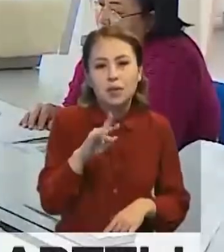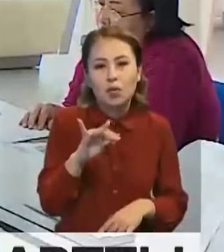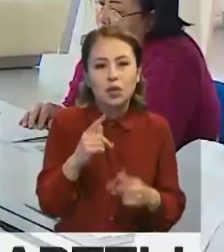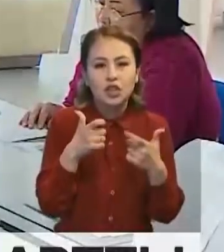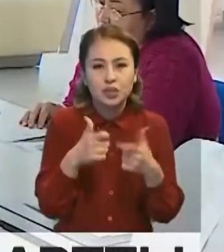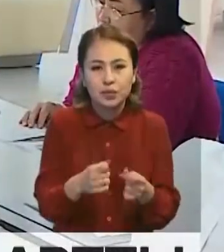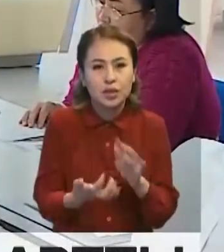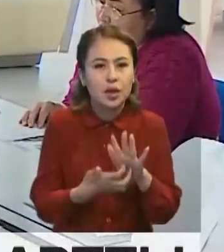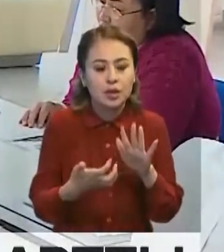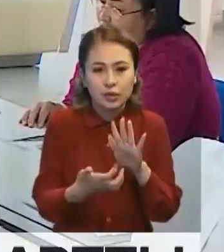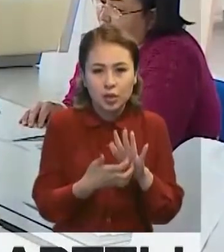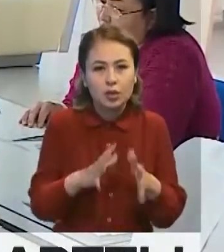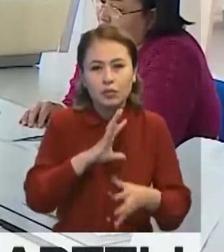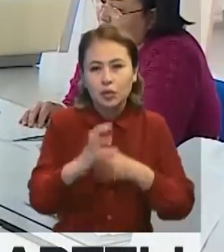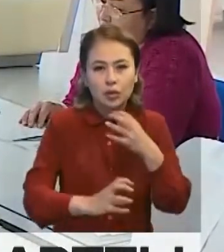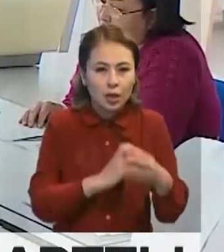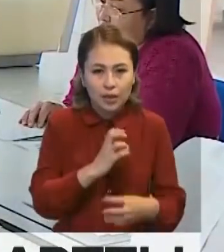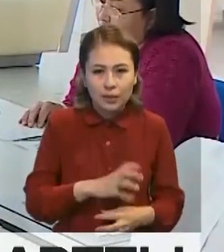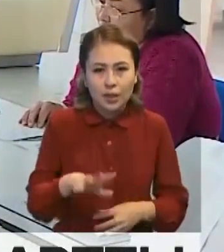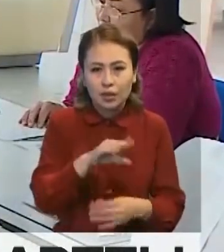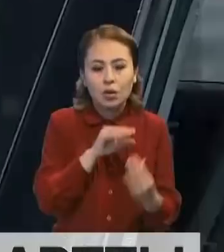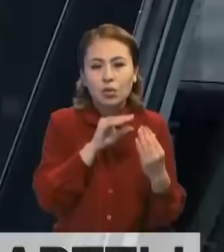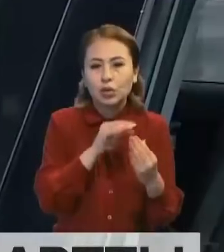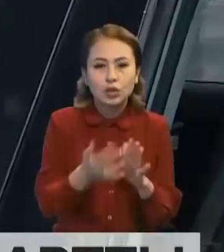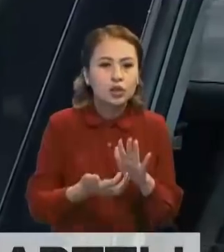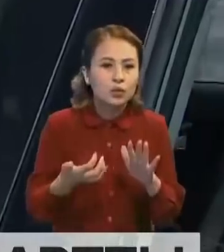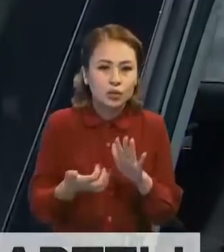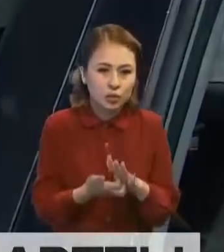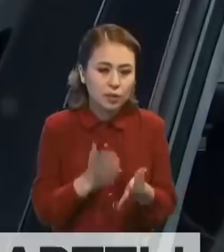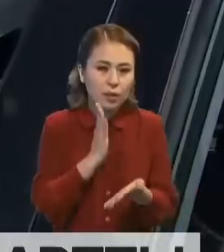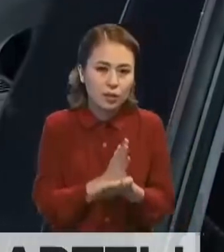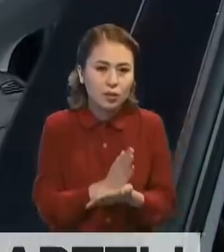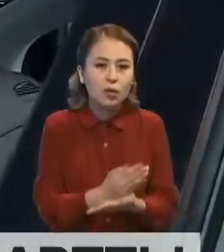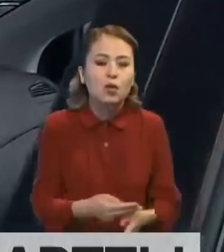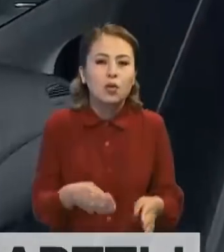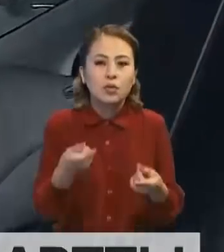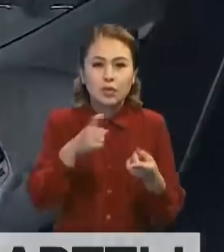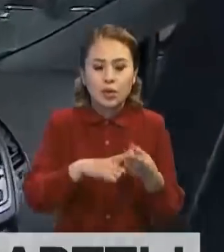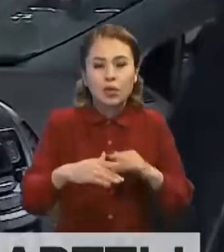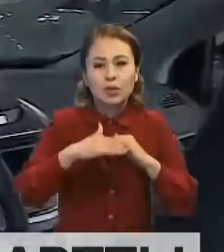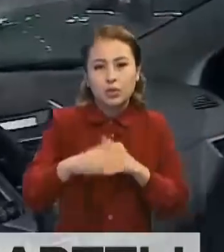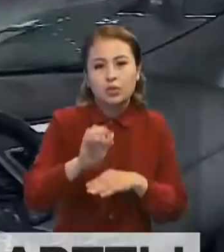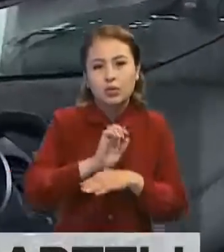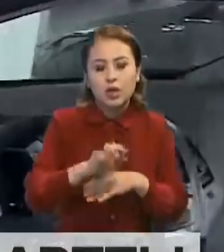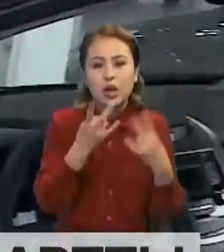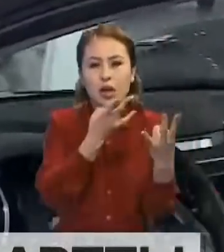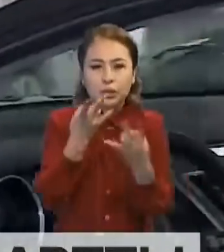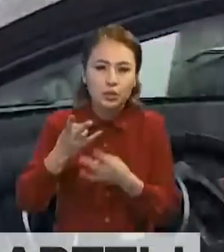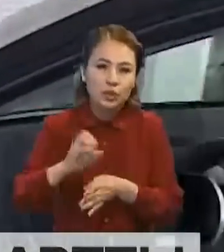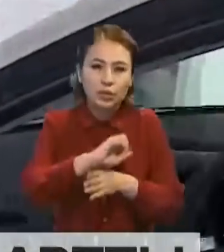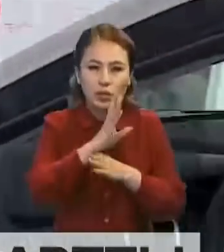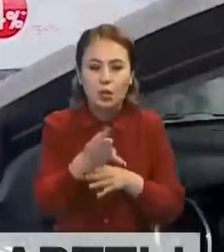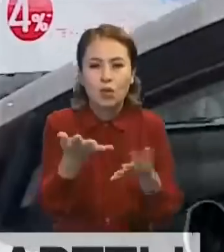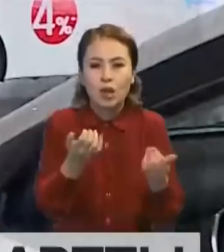Десек те, микрочиптердің тапшылығынан бүкіл әлем нарығында көлік жетіспеушілігі байқалады. Осы орайда отандық өндірушілер